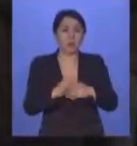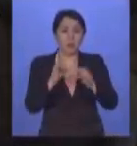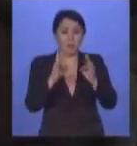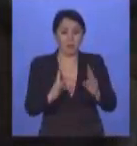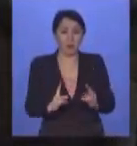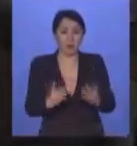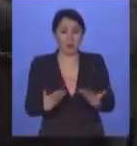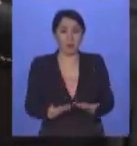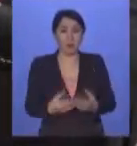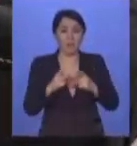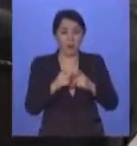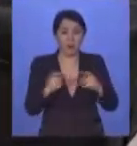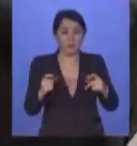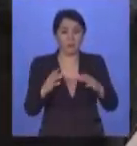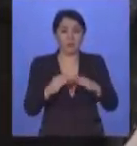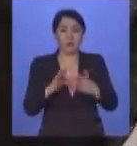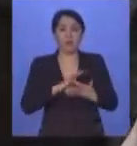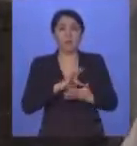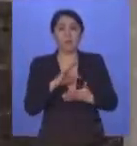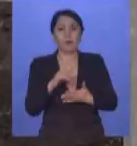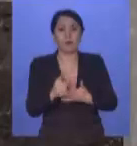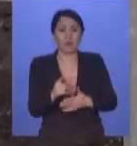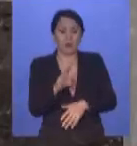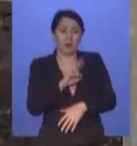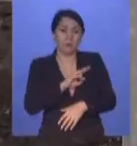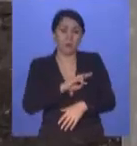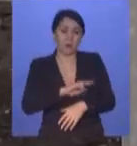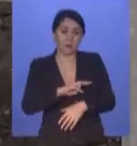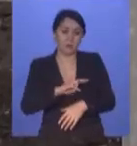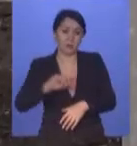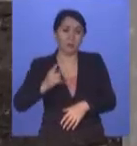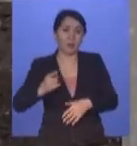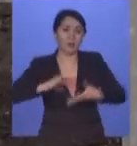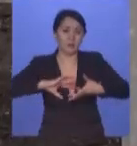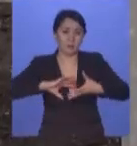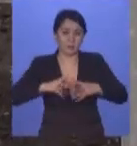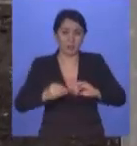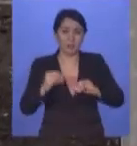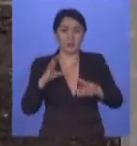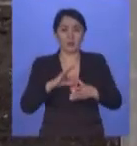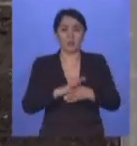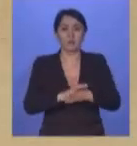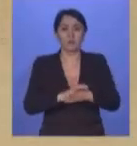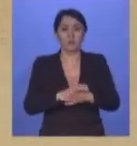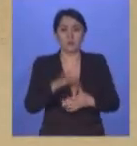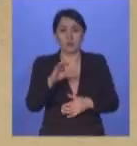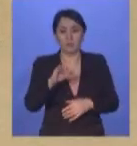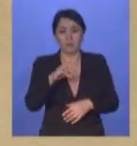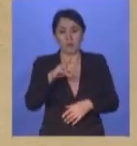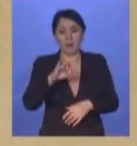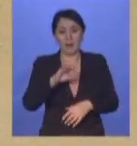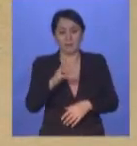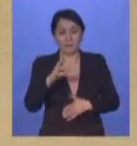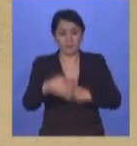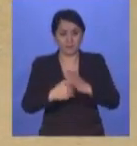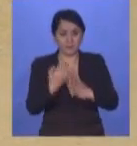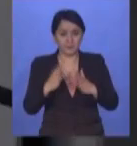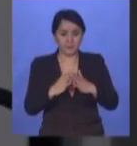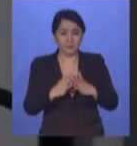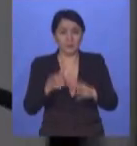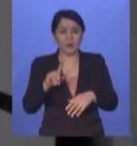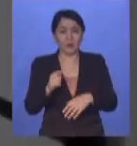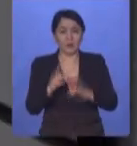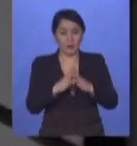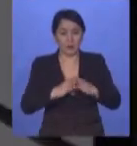шеккен тұрғындарды баспанамен қамтамасыз ету жұмыстарының алғашқы нәтижелерімен танысып, Бірлік ықшамауданында жаңа тұрғын үй кілтін